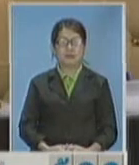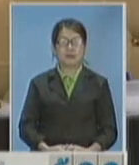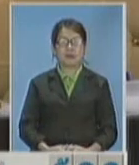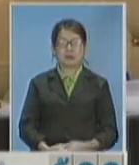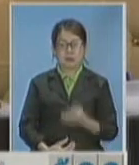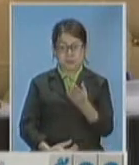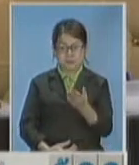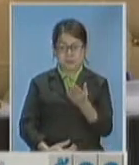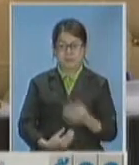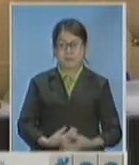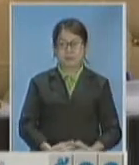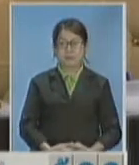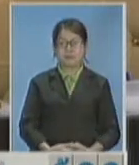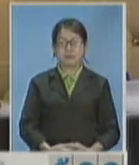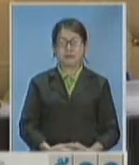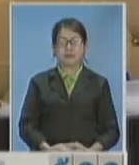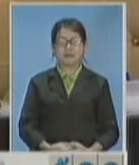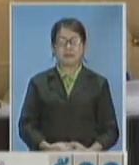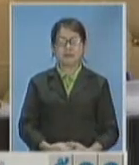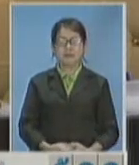เชิญนะท่านจุรินทร์เชิญ